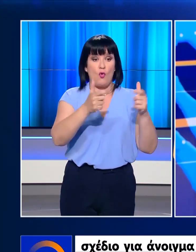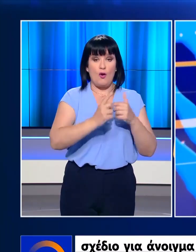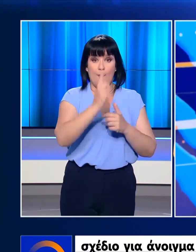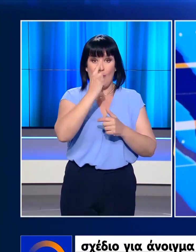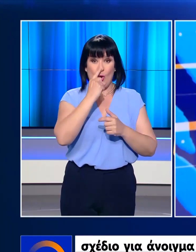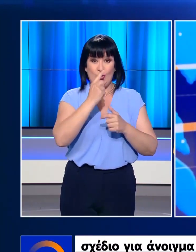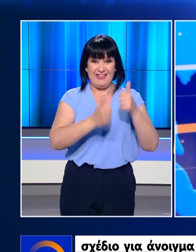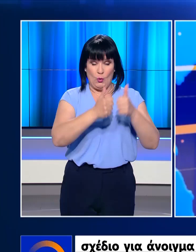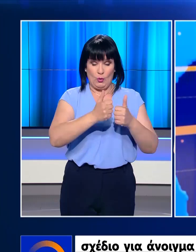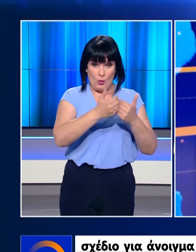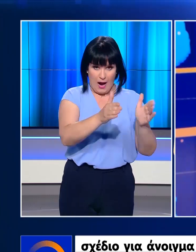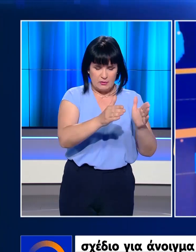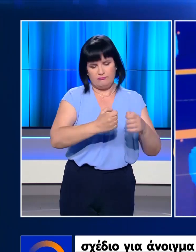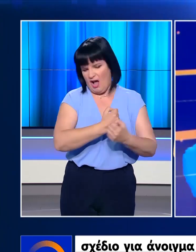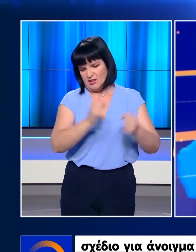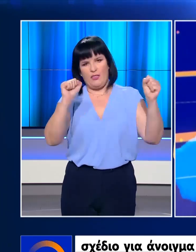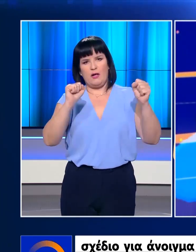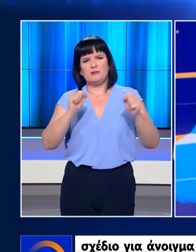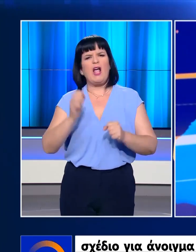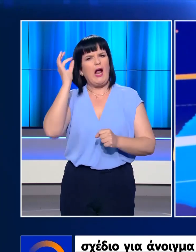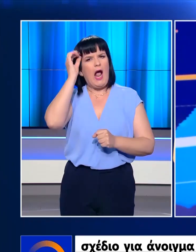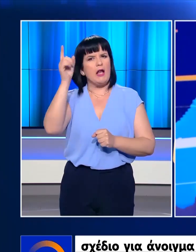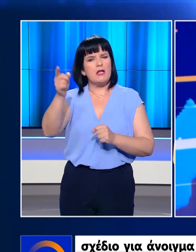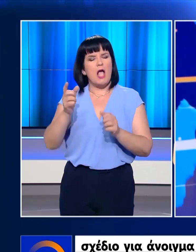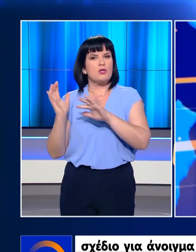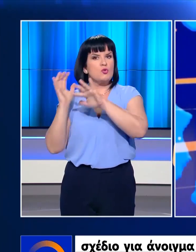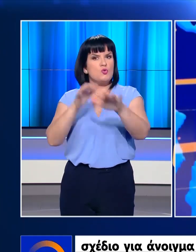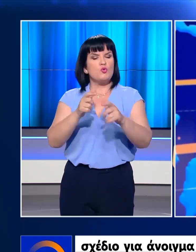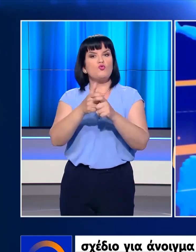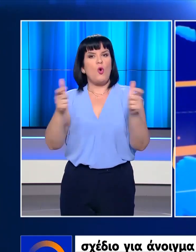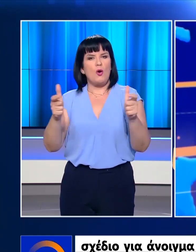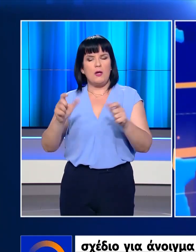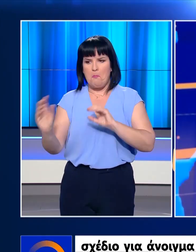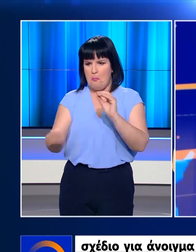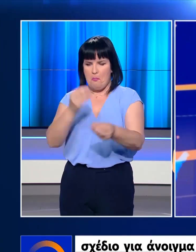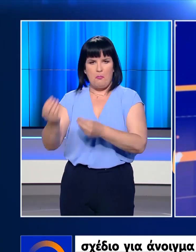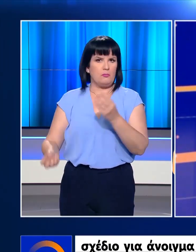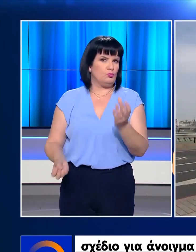1η Ιουνίου. Στη Γαλλία, πάντως, η επιστροφή στα θρανία οδήγησε ήδη σε νέα κρούσματα.